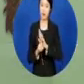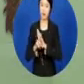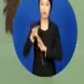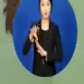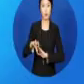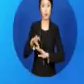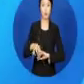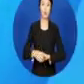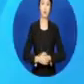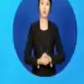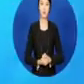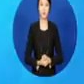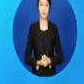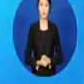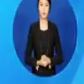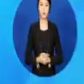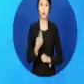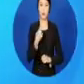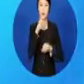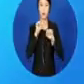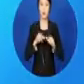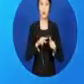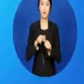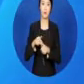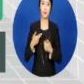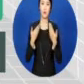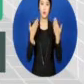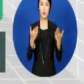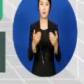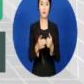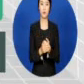있습니다. 다음은 생생정보입니다.